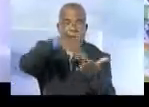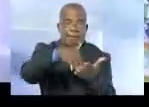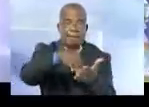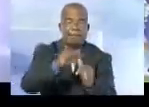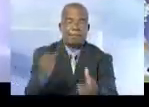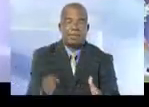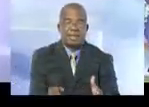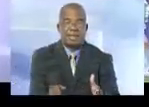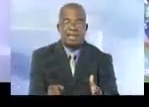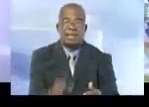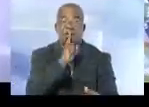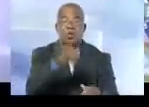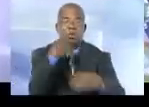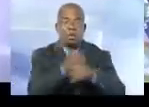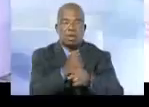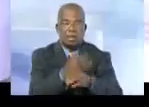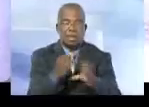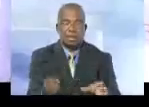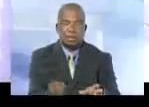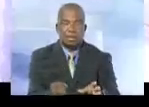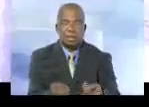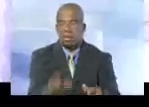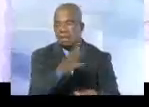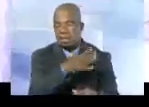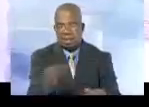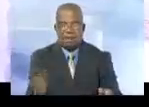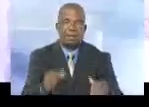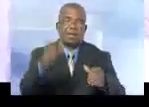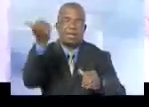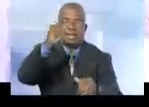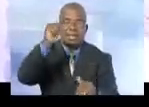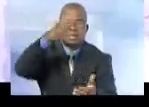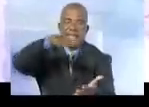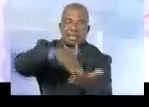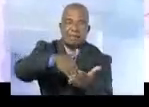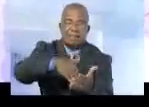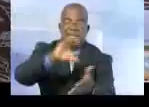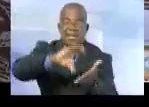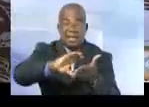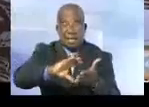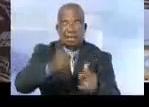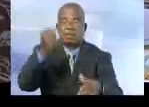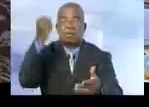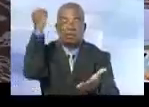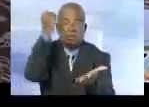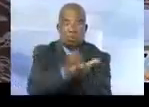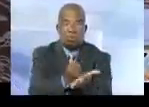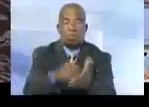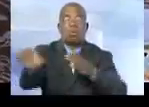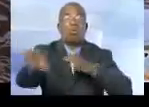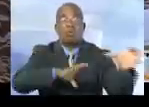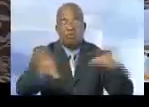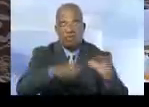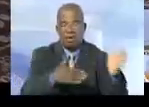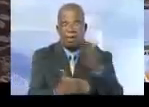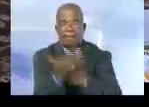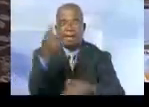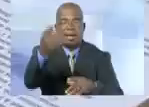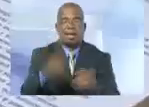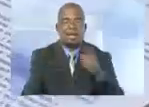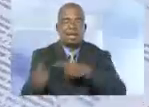une capacité de production de 15 000 cartes par jour, le service en charge de la production des cartes compte achever son travail